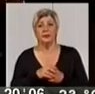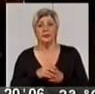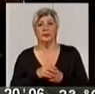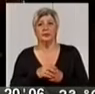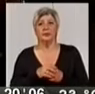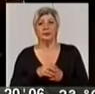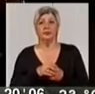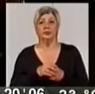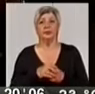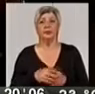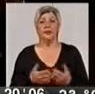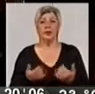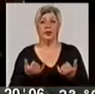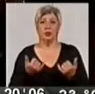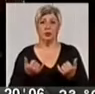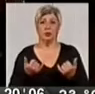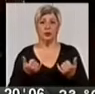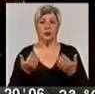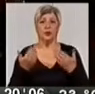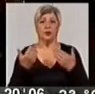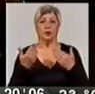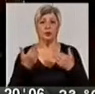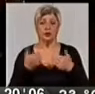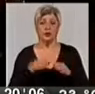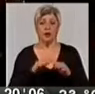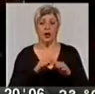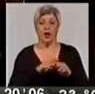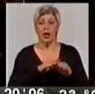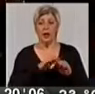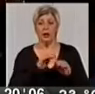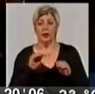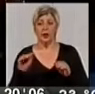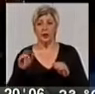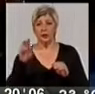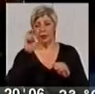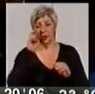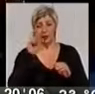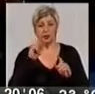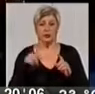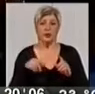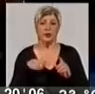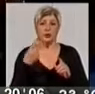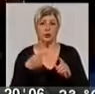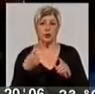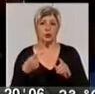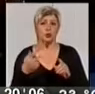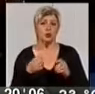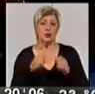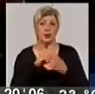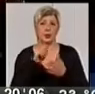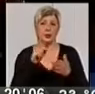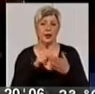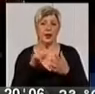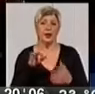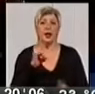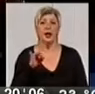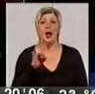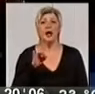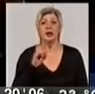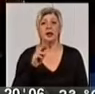говорила. Сьогодні вже на рівні держави розкручується питання про створення реєстру